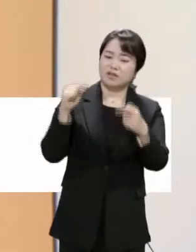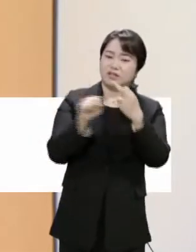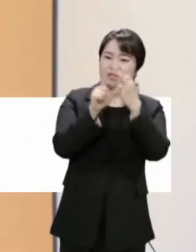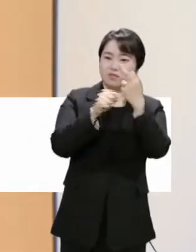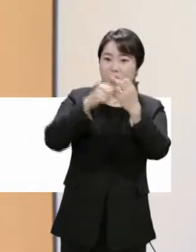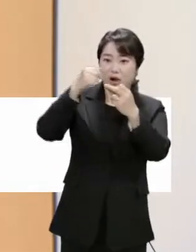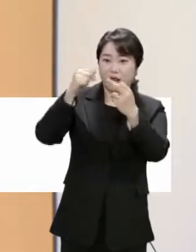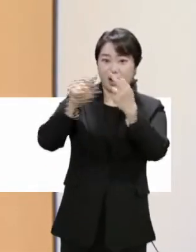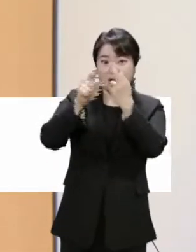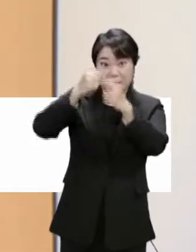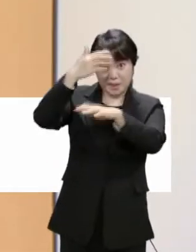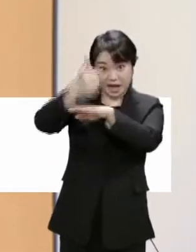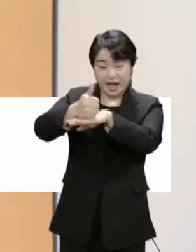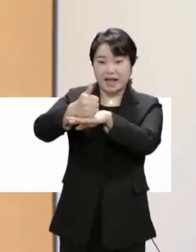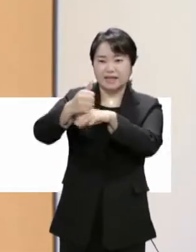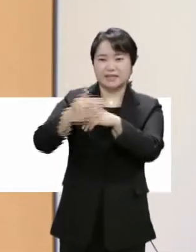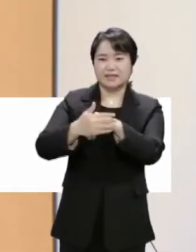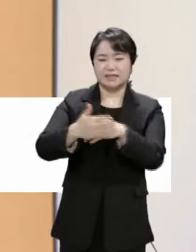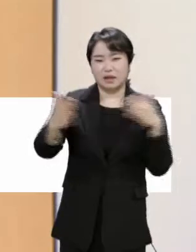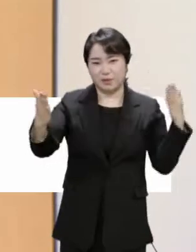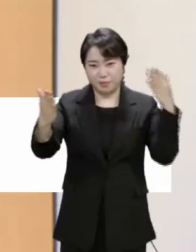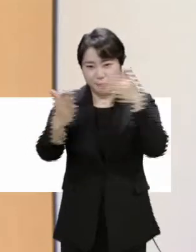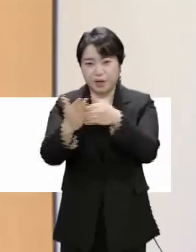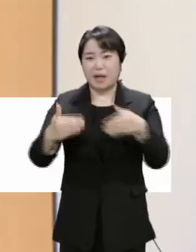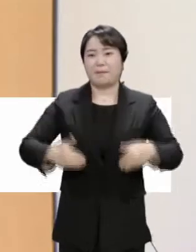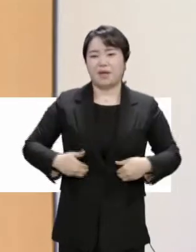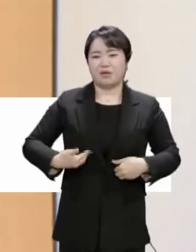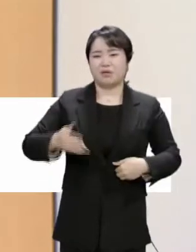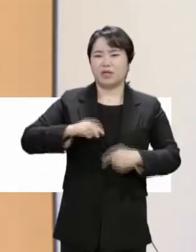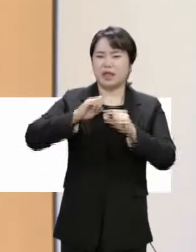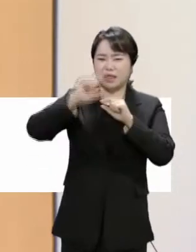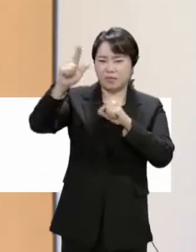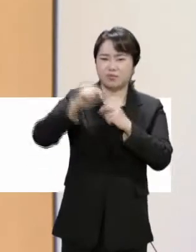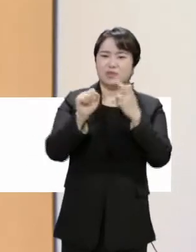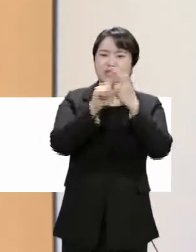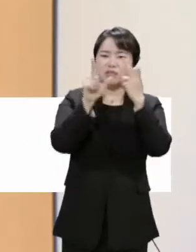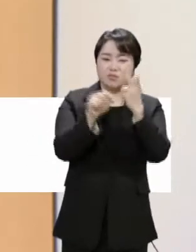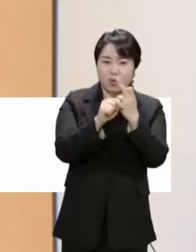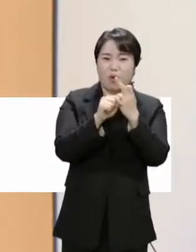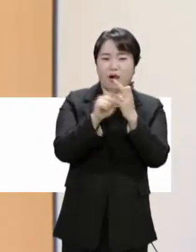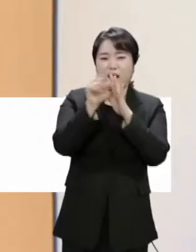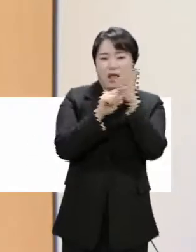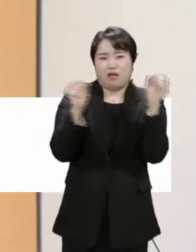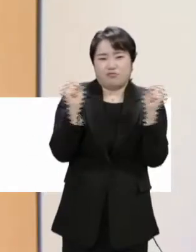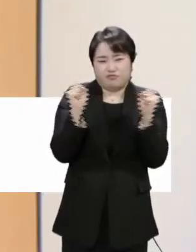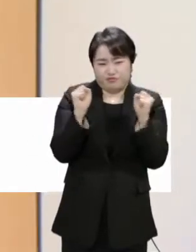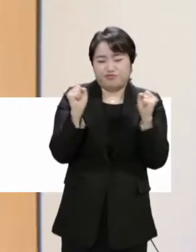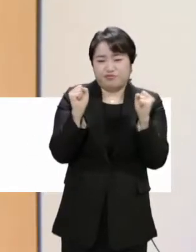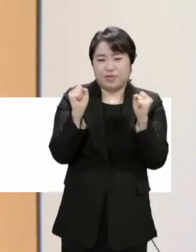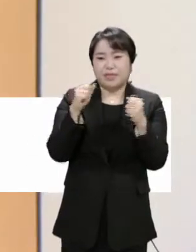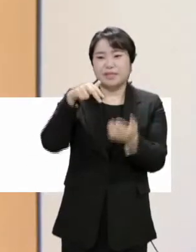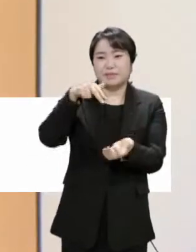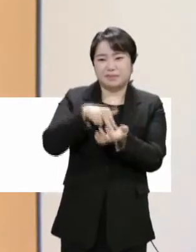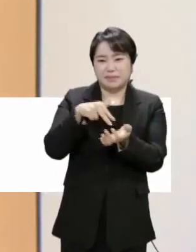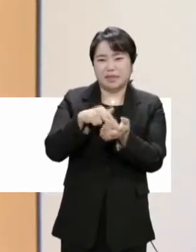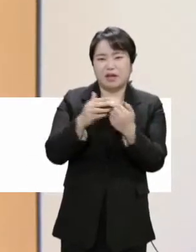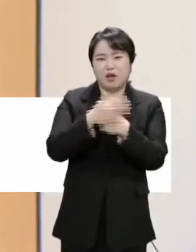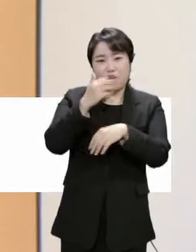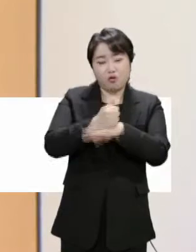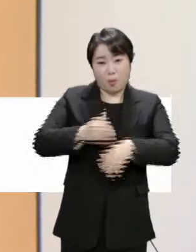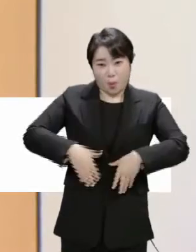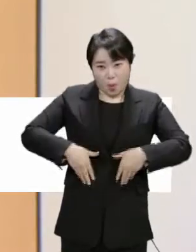말까지 사업 기간인데 대개 대체적으로 보면 12월이 이제 동절기에 포함이 됩니다. 그래서 봄에 이제 해빙이